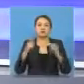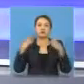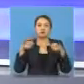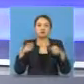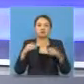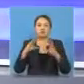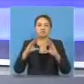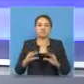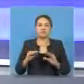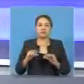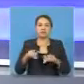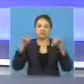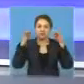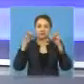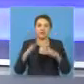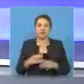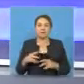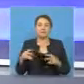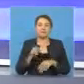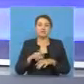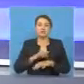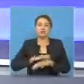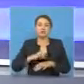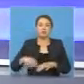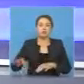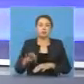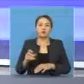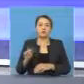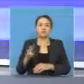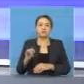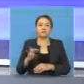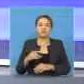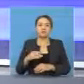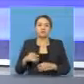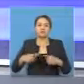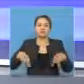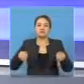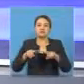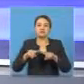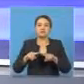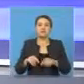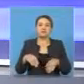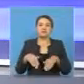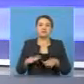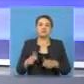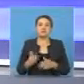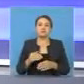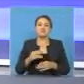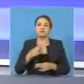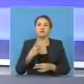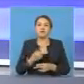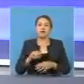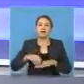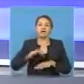также снижение поголовья скота. Под председательством Акима области Ундасына Уразалина состоялось совещание по исполнительской дисциплине